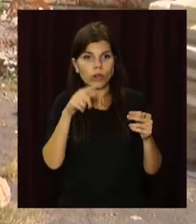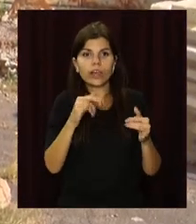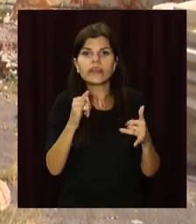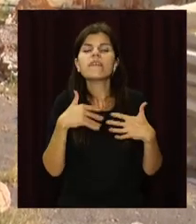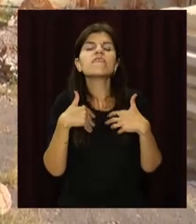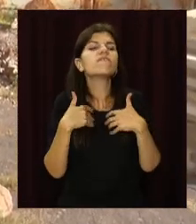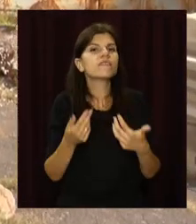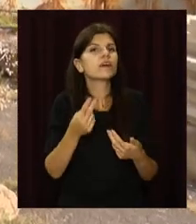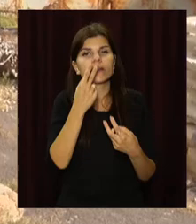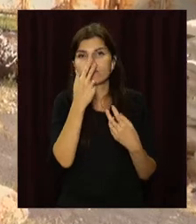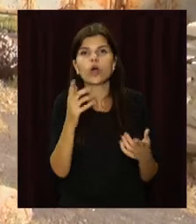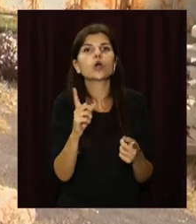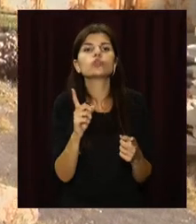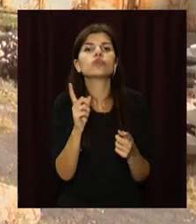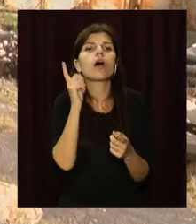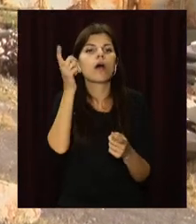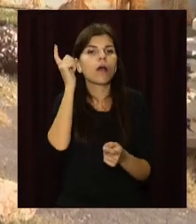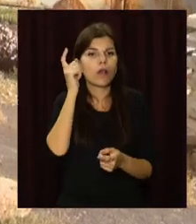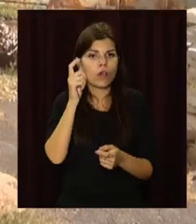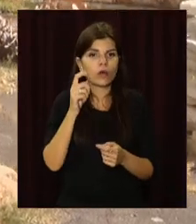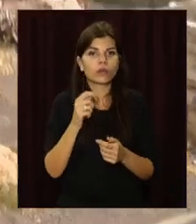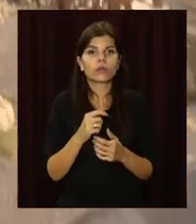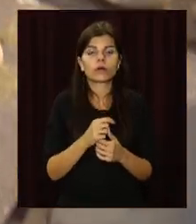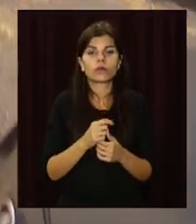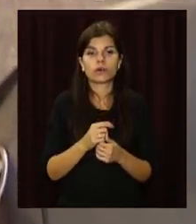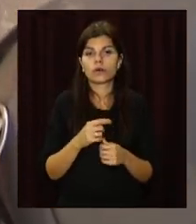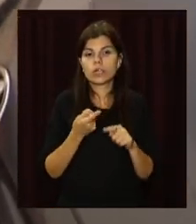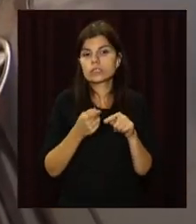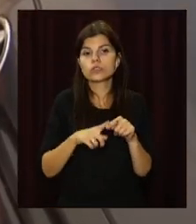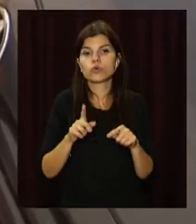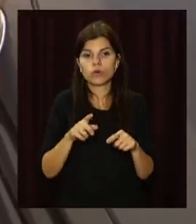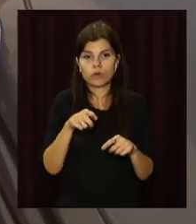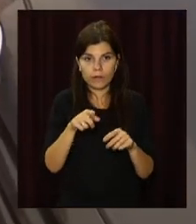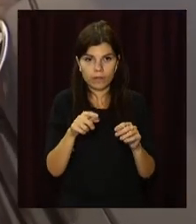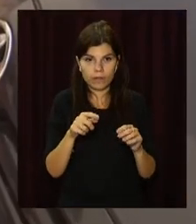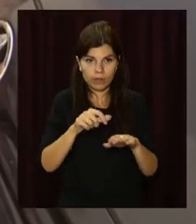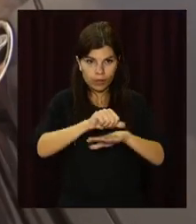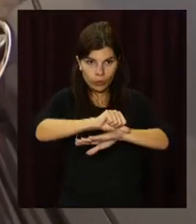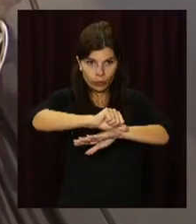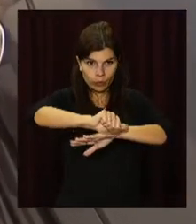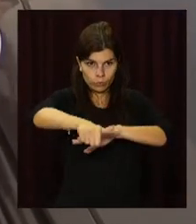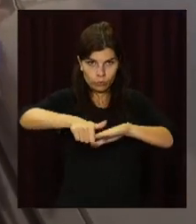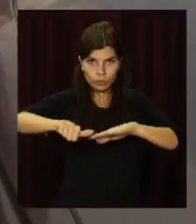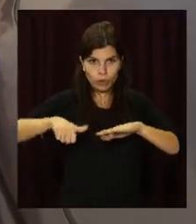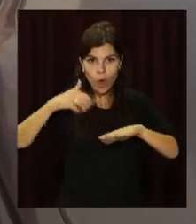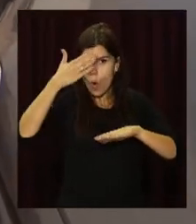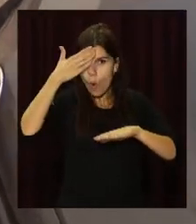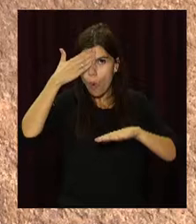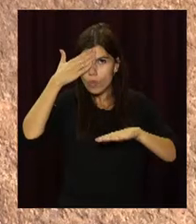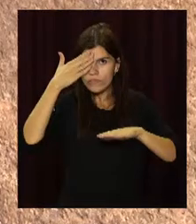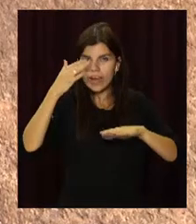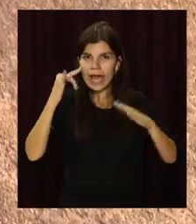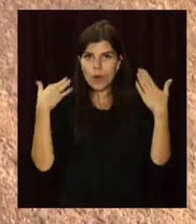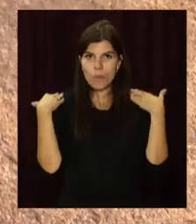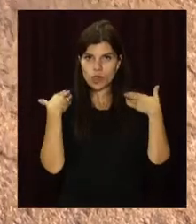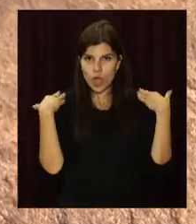всій статуї саме антропоморфну, тобто людиноподібну фігуру, це умовно виділений виступ голови і плечі.